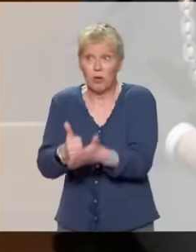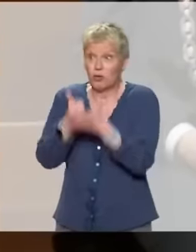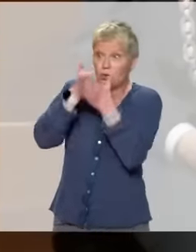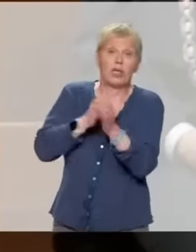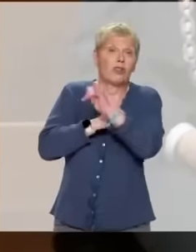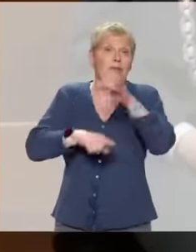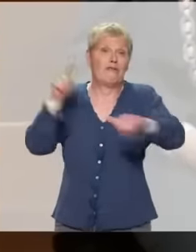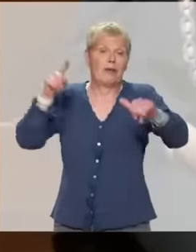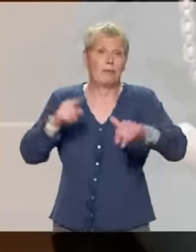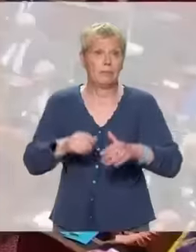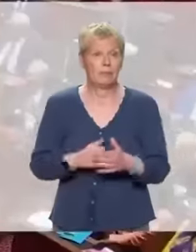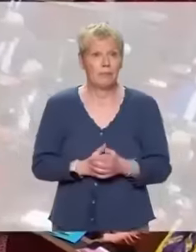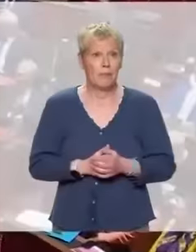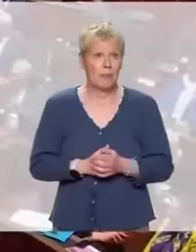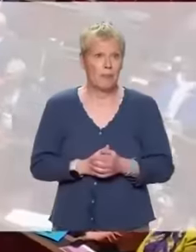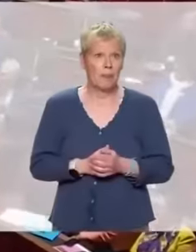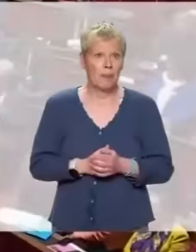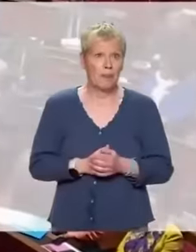compatriotes.